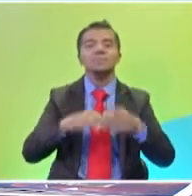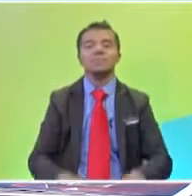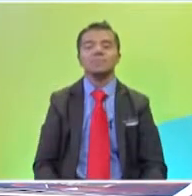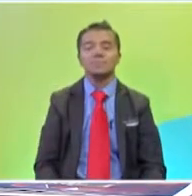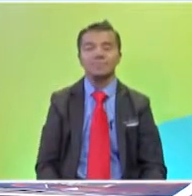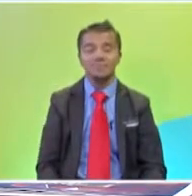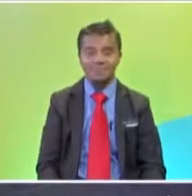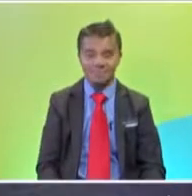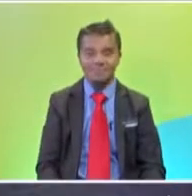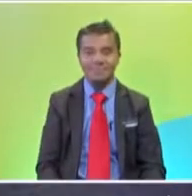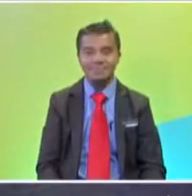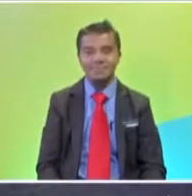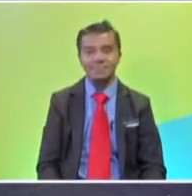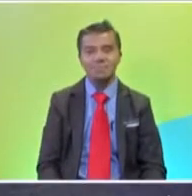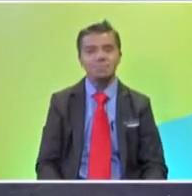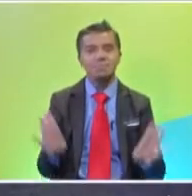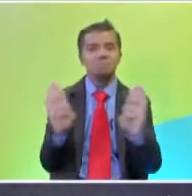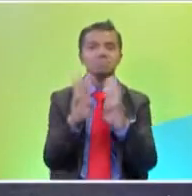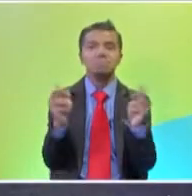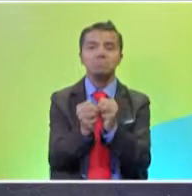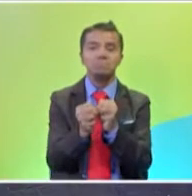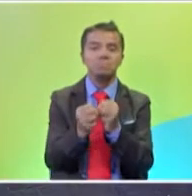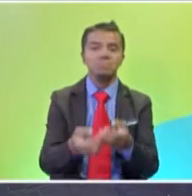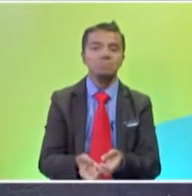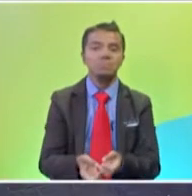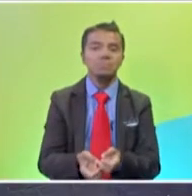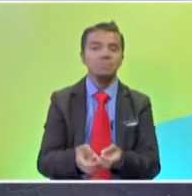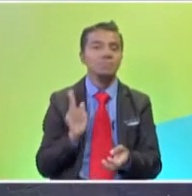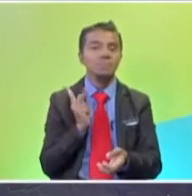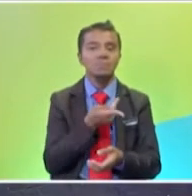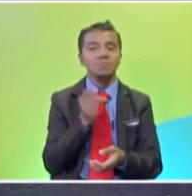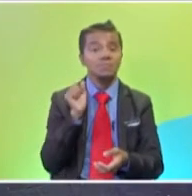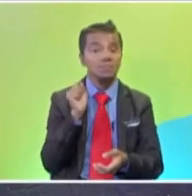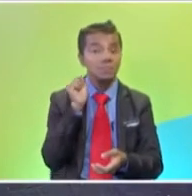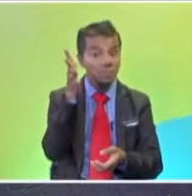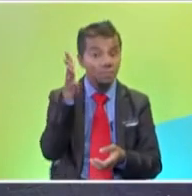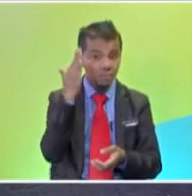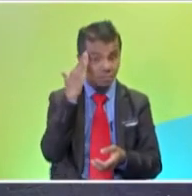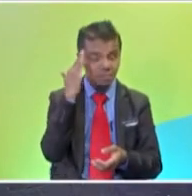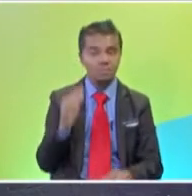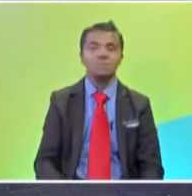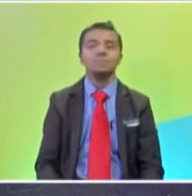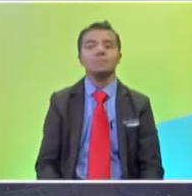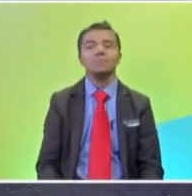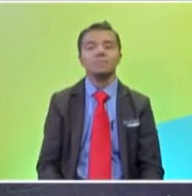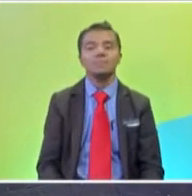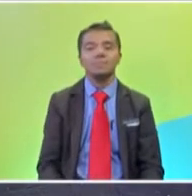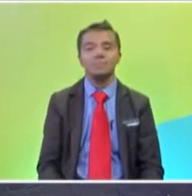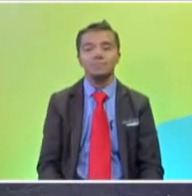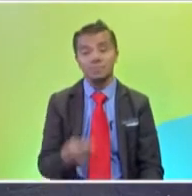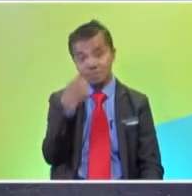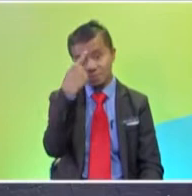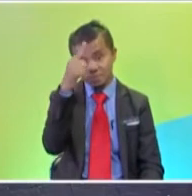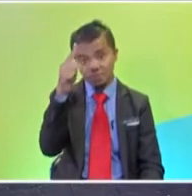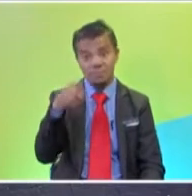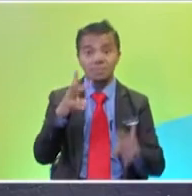science itu. Betul cikgu? Betul. Bagaimana Rina, mungkin secara asasnya cikgu boleh terangkan terlebih dahulu? Baiklah Rina, dan untuk anak-anak